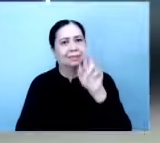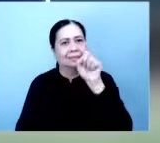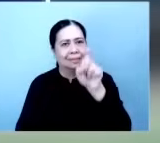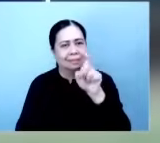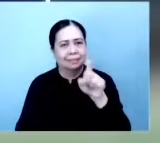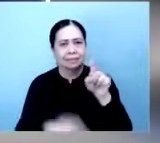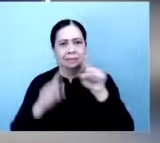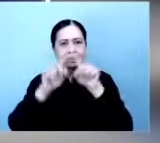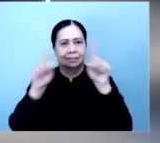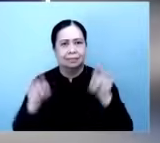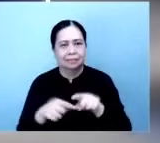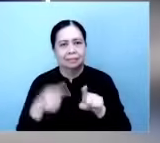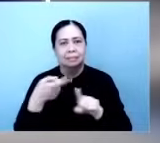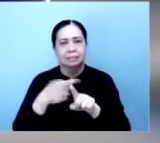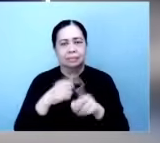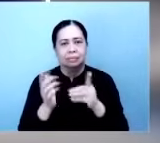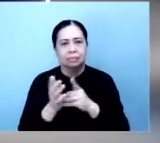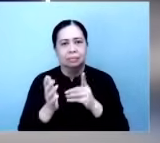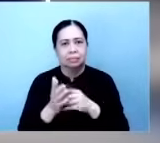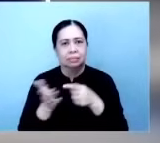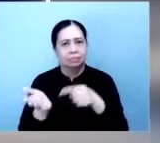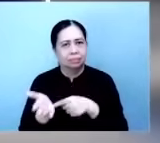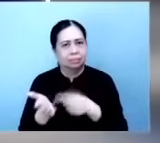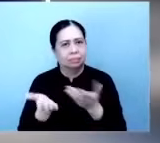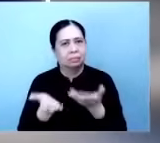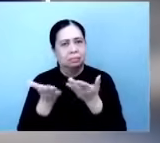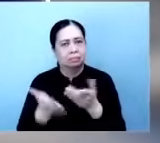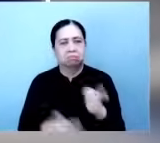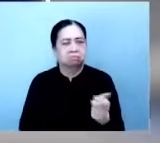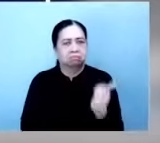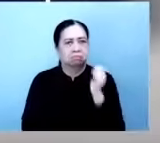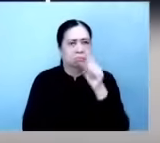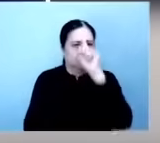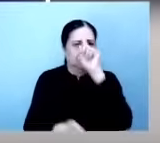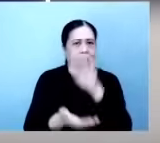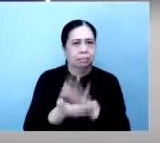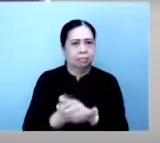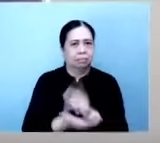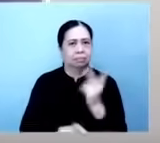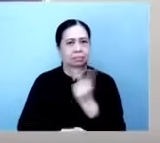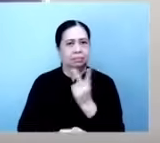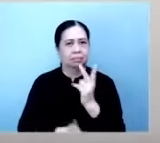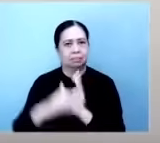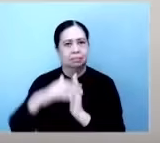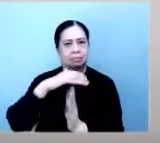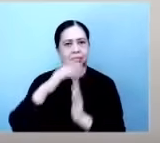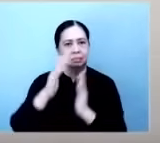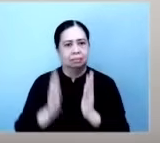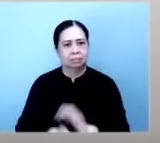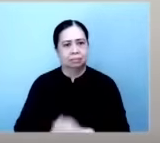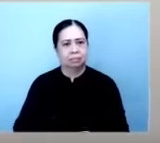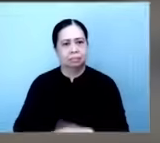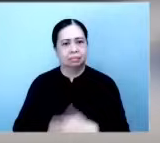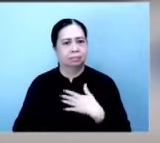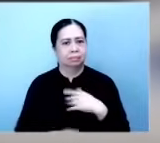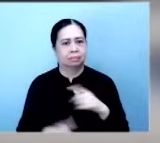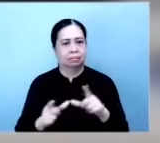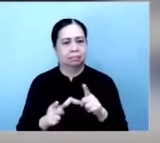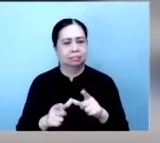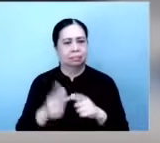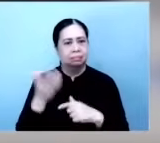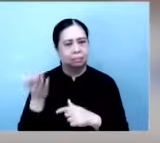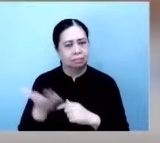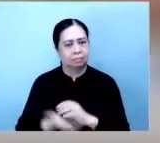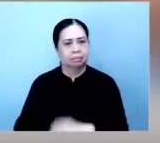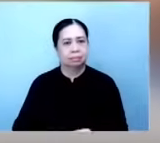doktor para makabili ng naturang gamot pero ayaw pa rin maniwala ng dalawang customer. My license is already there.